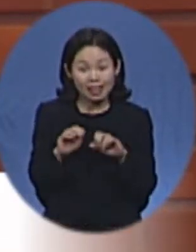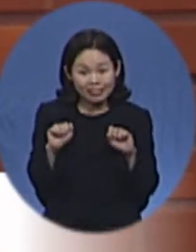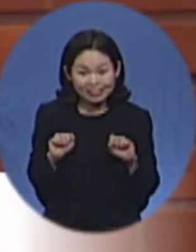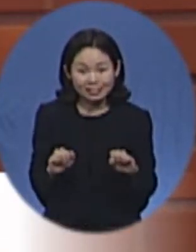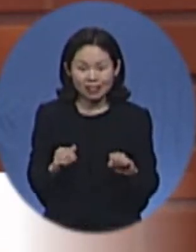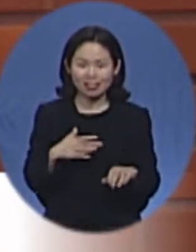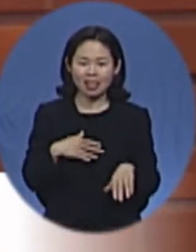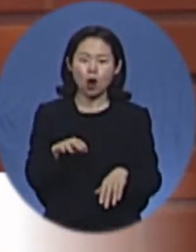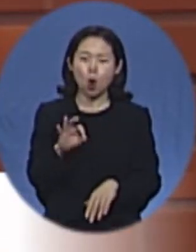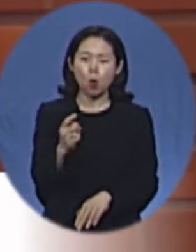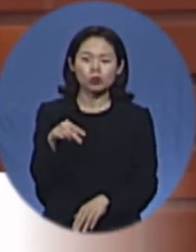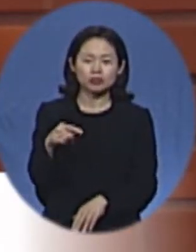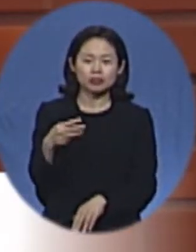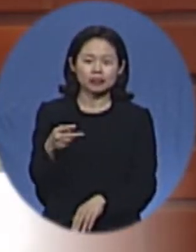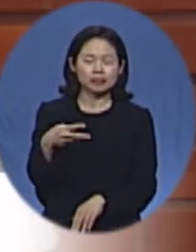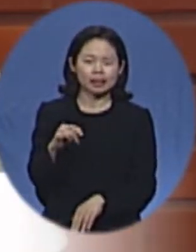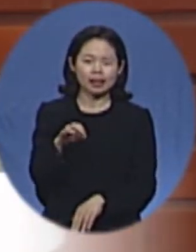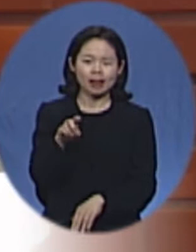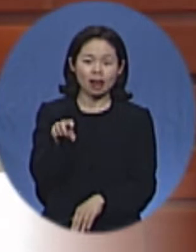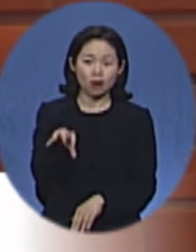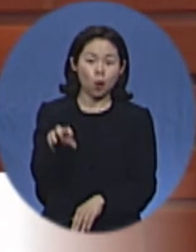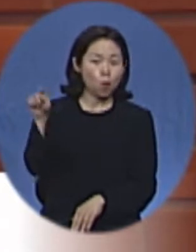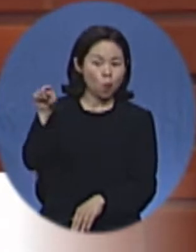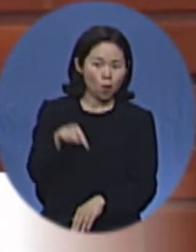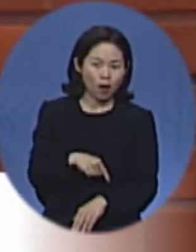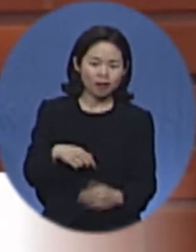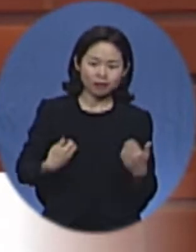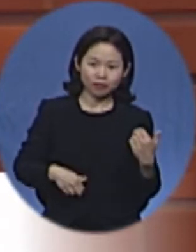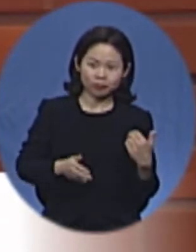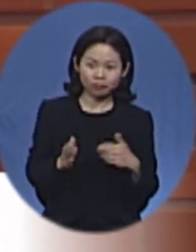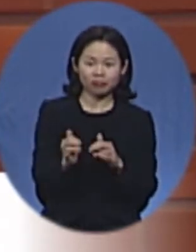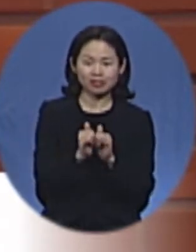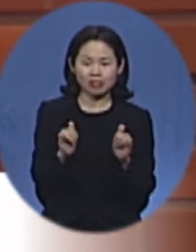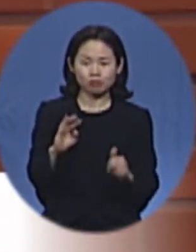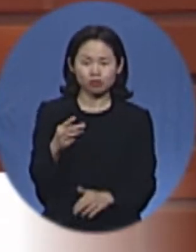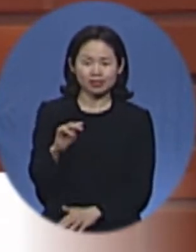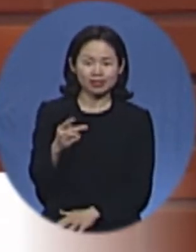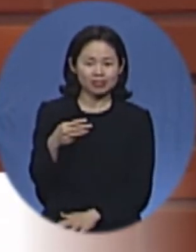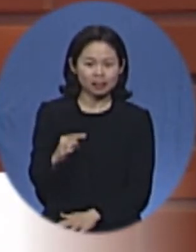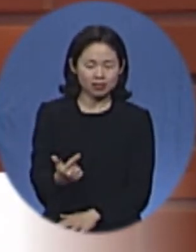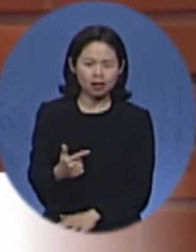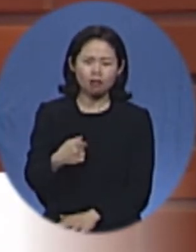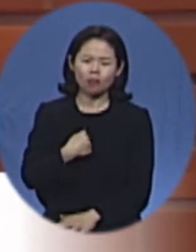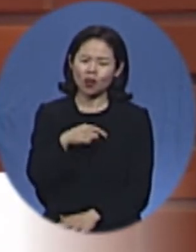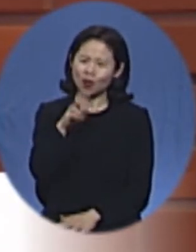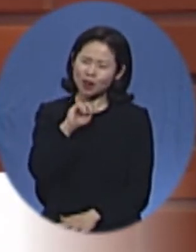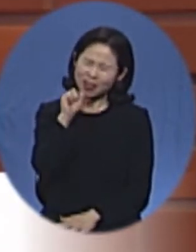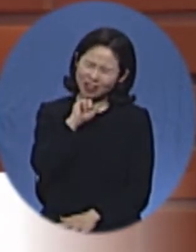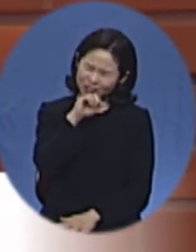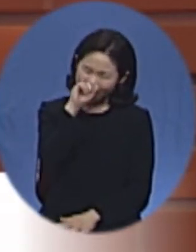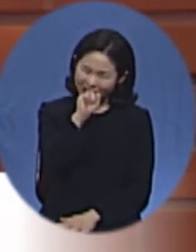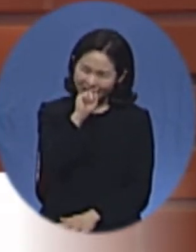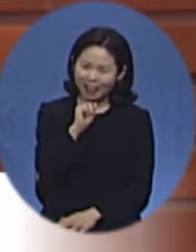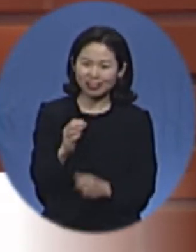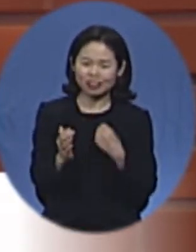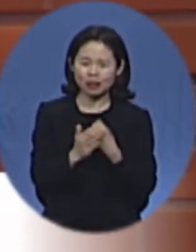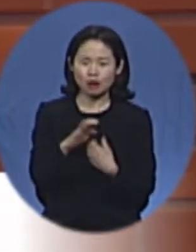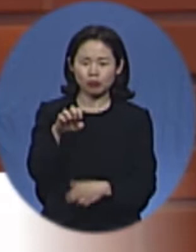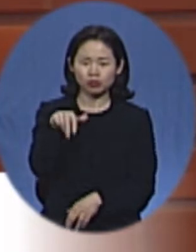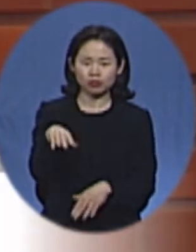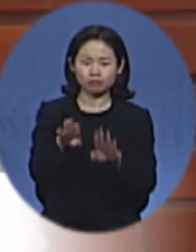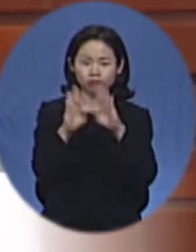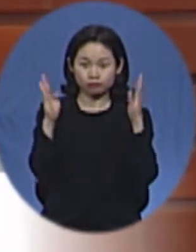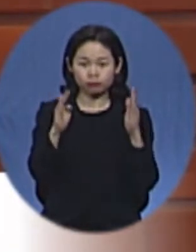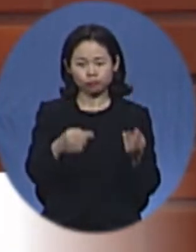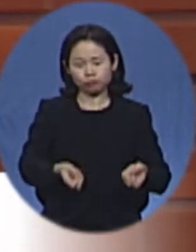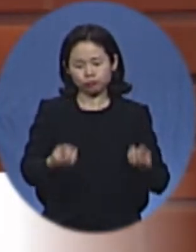안녕하세요. 저는 오스트리아에서 온 기타 연주자 브렌트 라센입니다. 저는 음악을 좋아하기 때문에 이번 평창에서 열린 페스티벌에 참가할